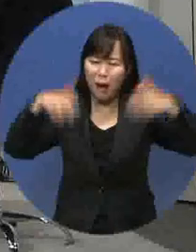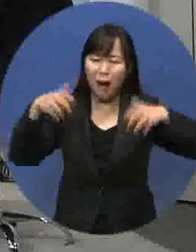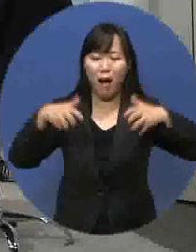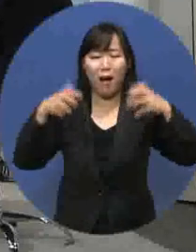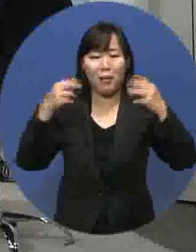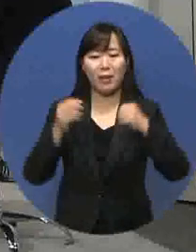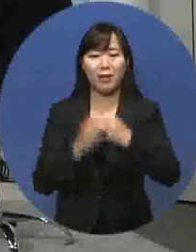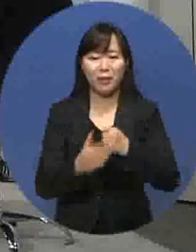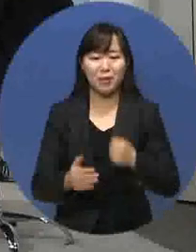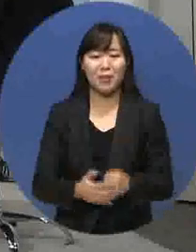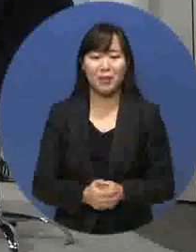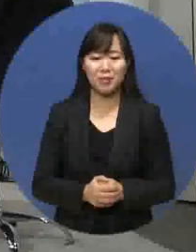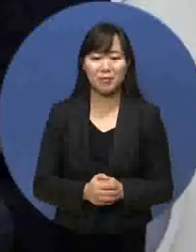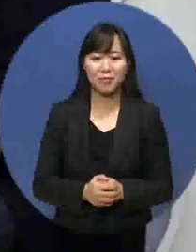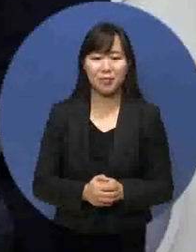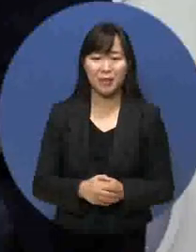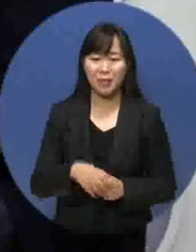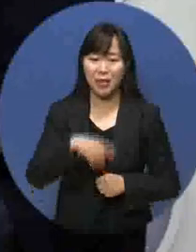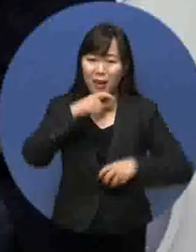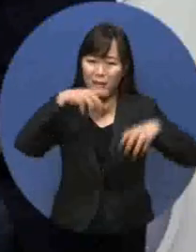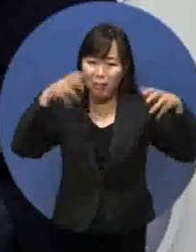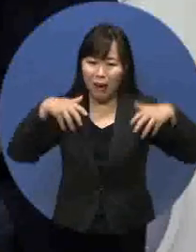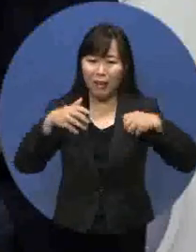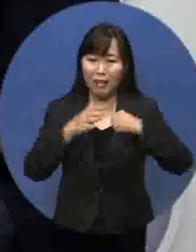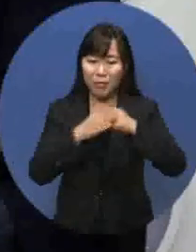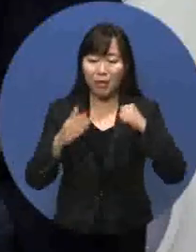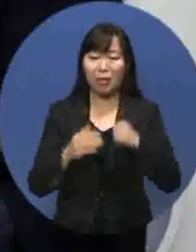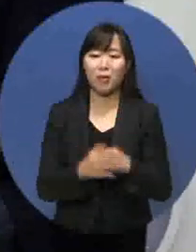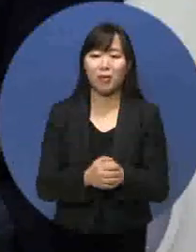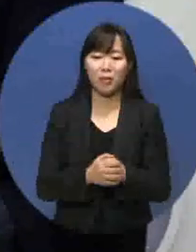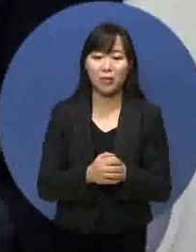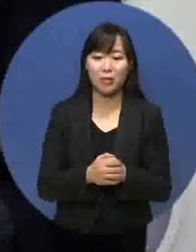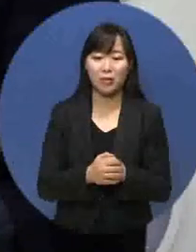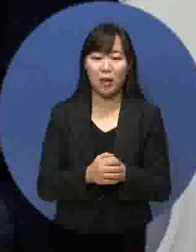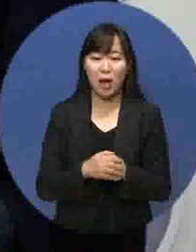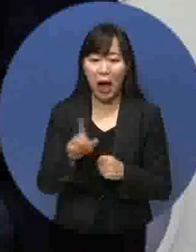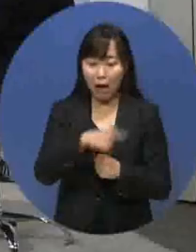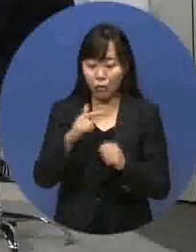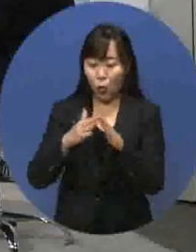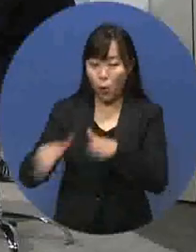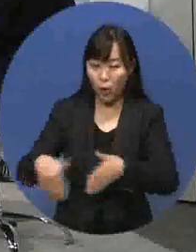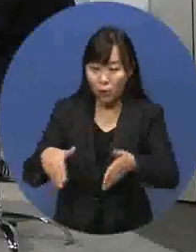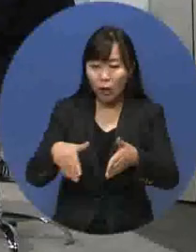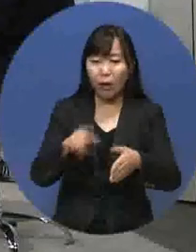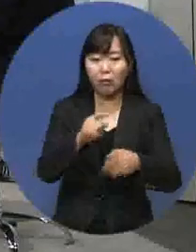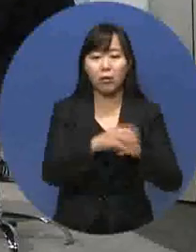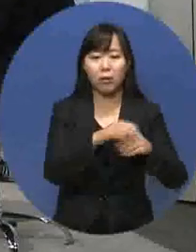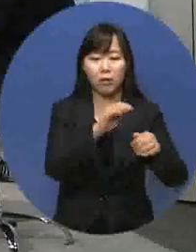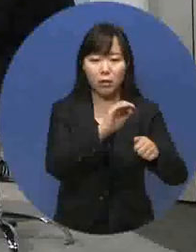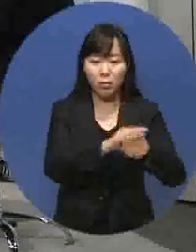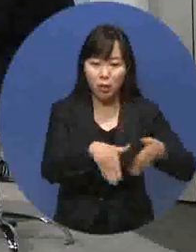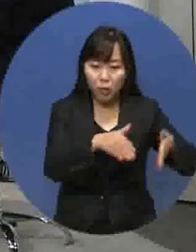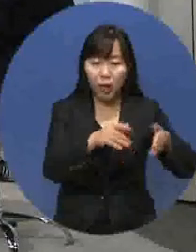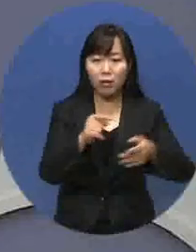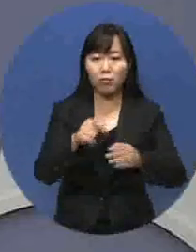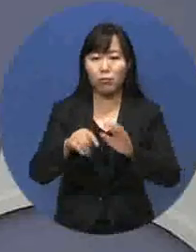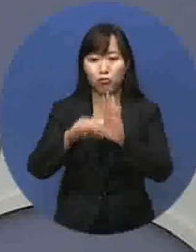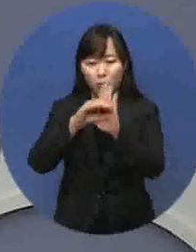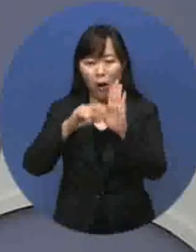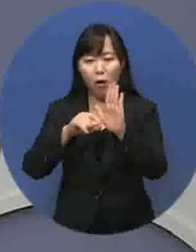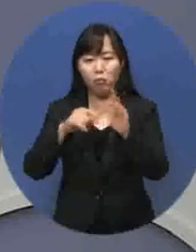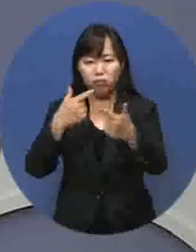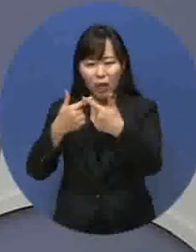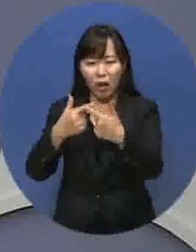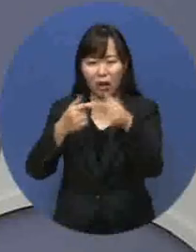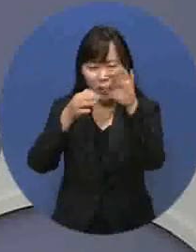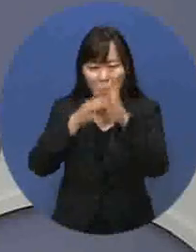와서요. 장마죠. 네, 실제로 하루는 호남에서 하루는 영남에서 하루는 중부지방에서 뭐 그다음에 부산에서